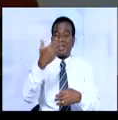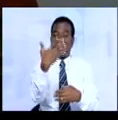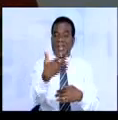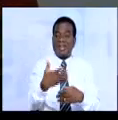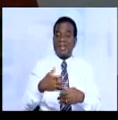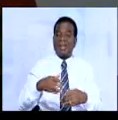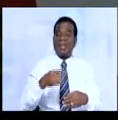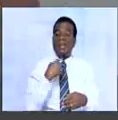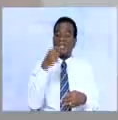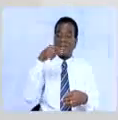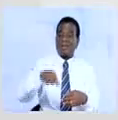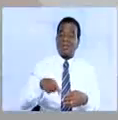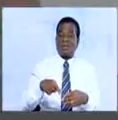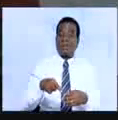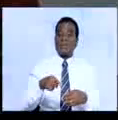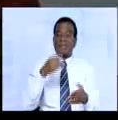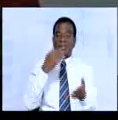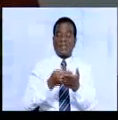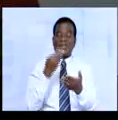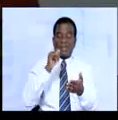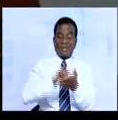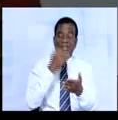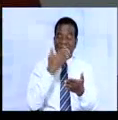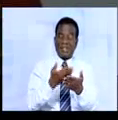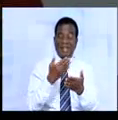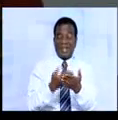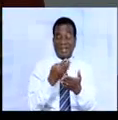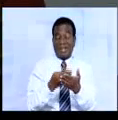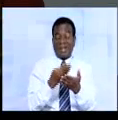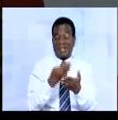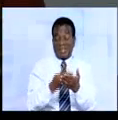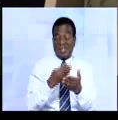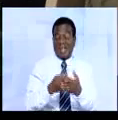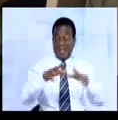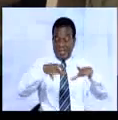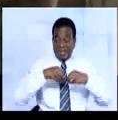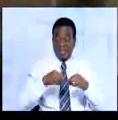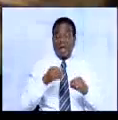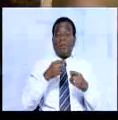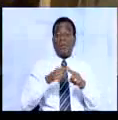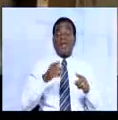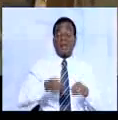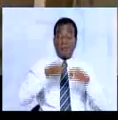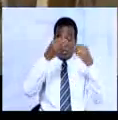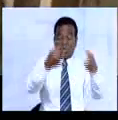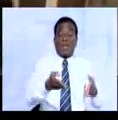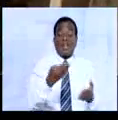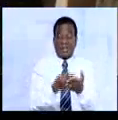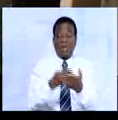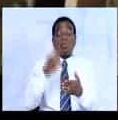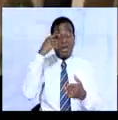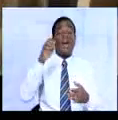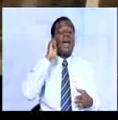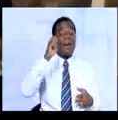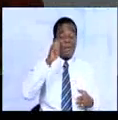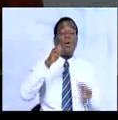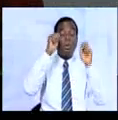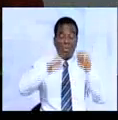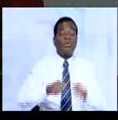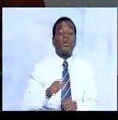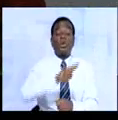cet achat-là l'agrée sur tout le point. Donc c'est nécessaire de lui donner de l'argent pour qu'elle apprenne l'autogestion. Mais le